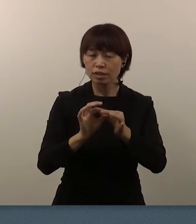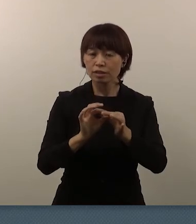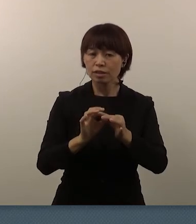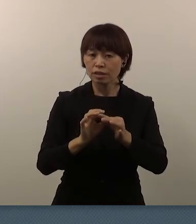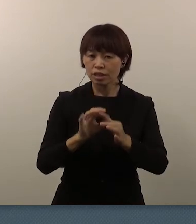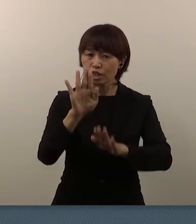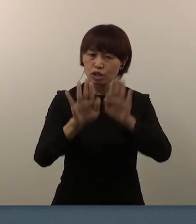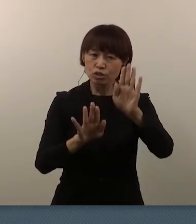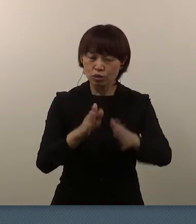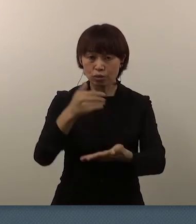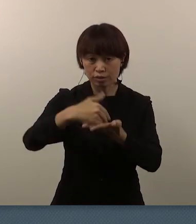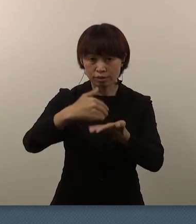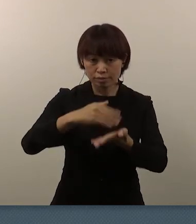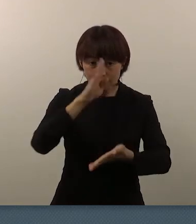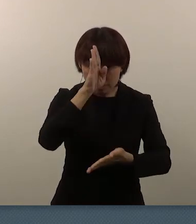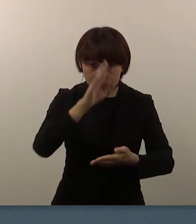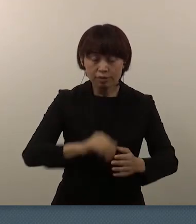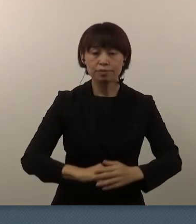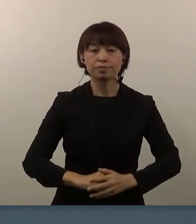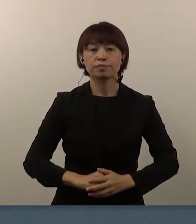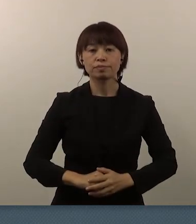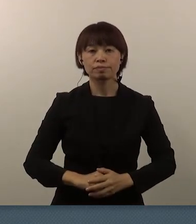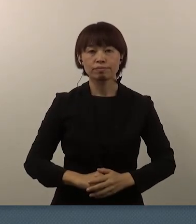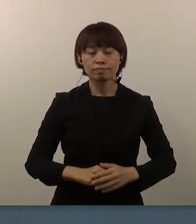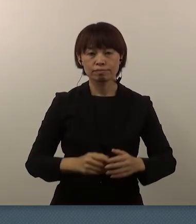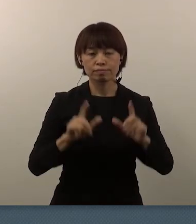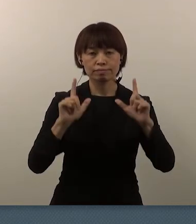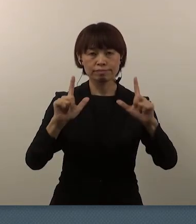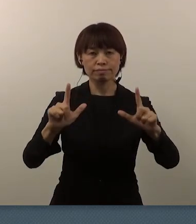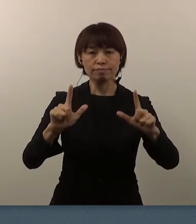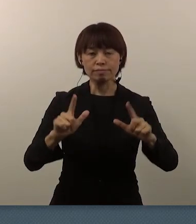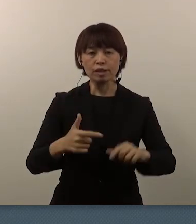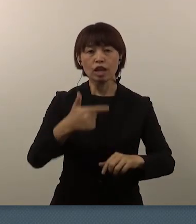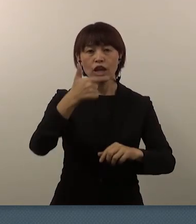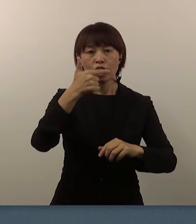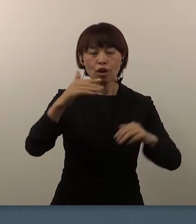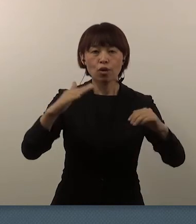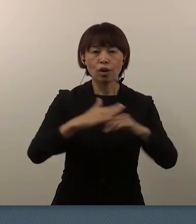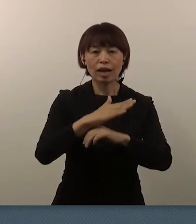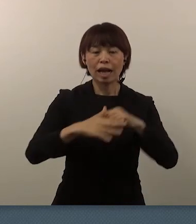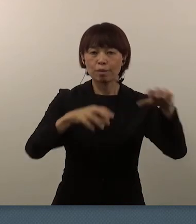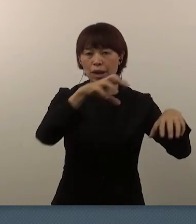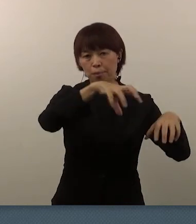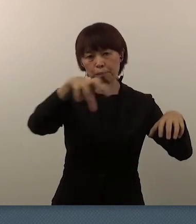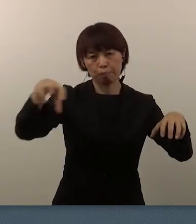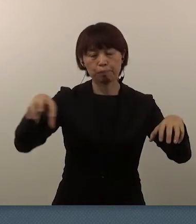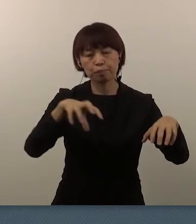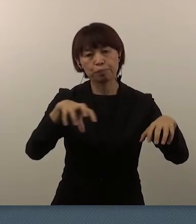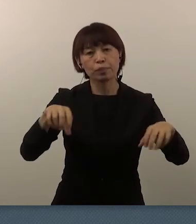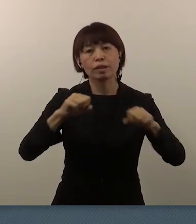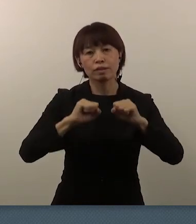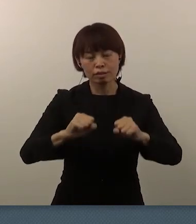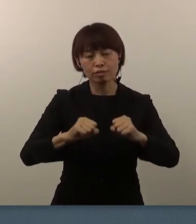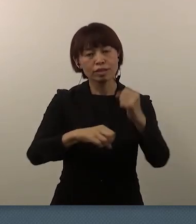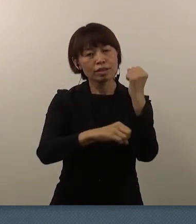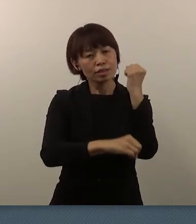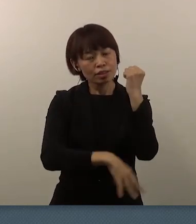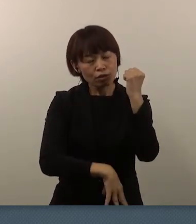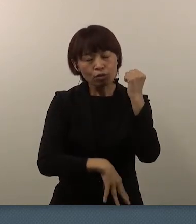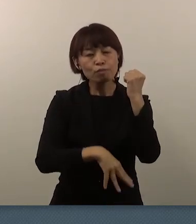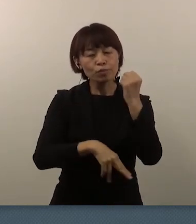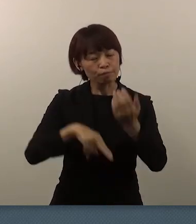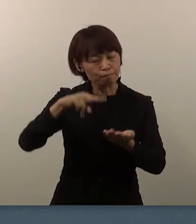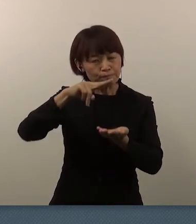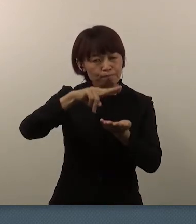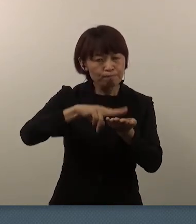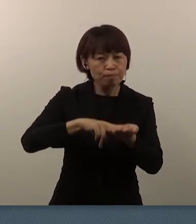そうですね、まあ、6回面で開催するということで基本的な、形が出来上がってきたというふうに思います。しかし、まあ、これ